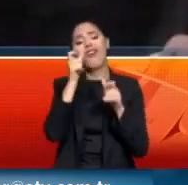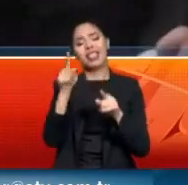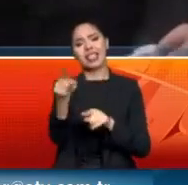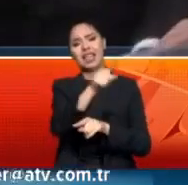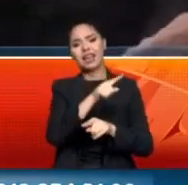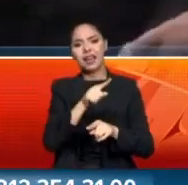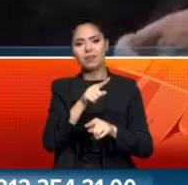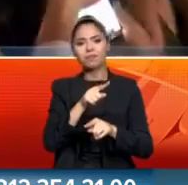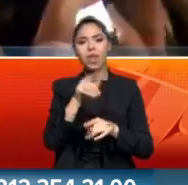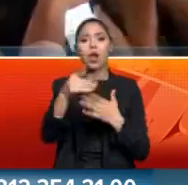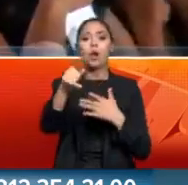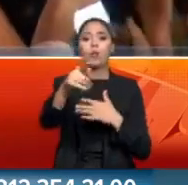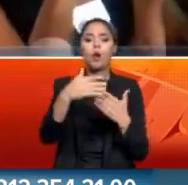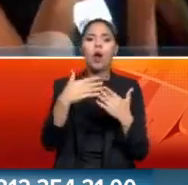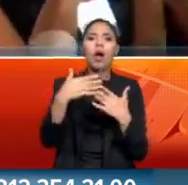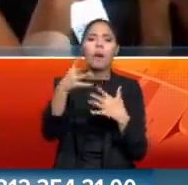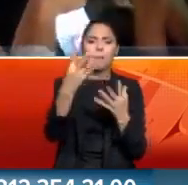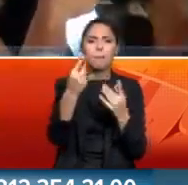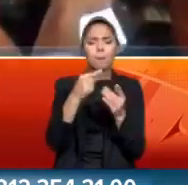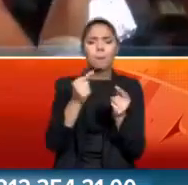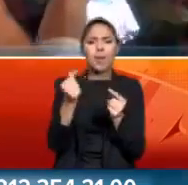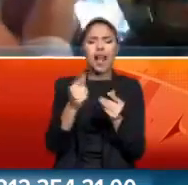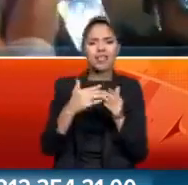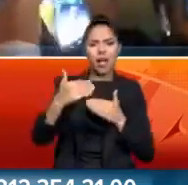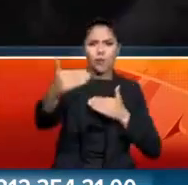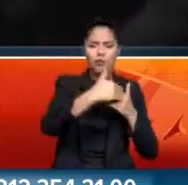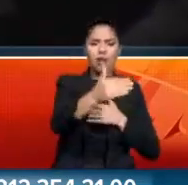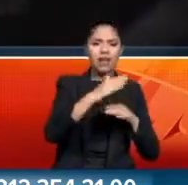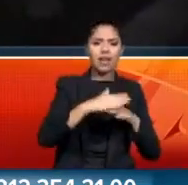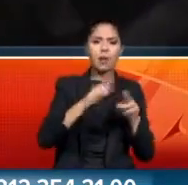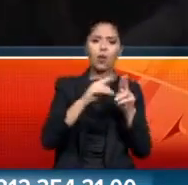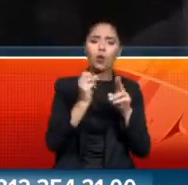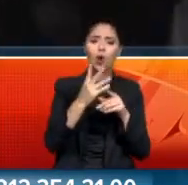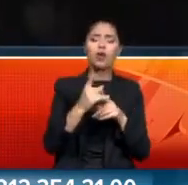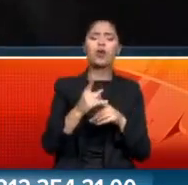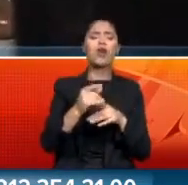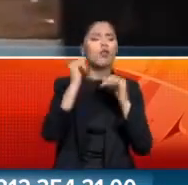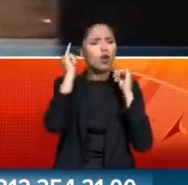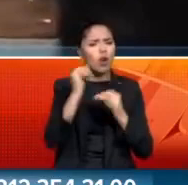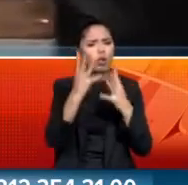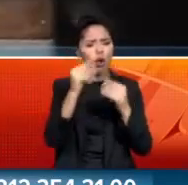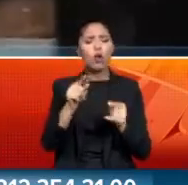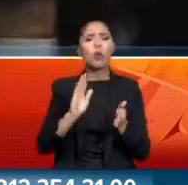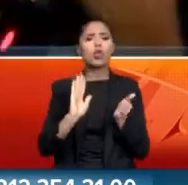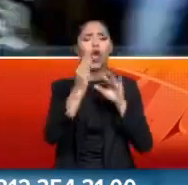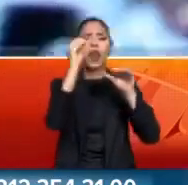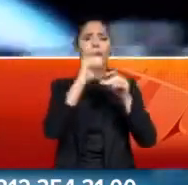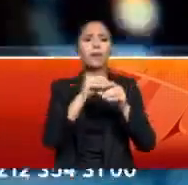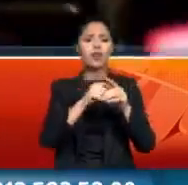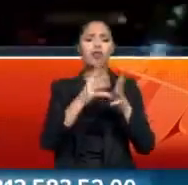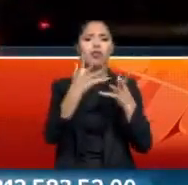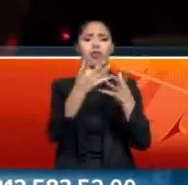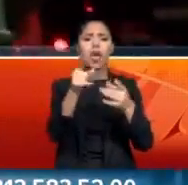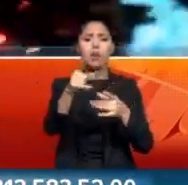edelim. Şöyle arayı biraz açalım. Koronavirüs belasının olduğu böyle bir dönemde bir